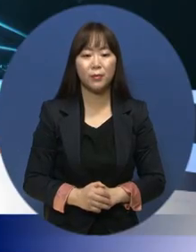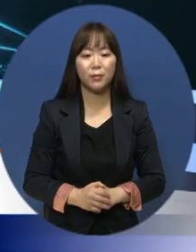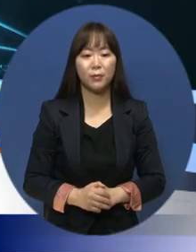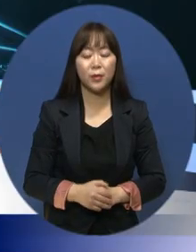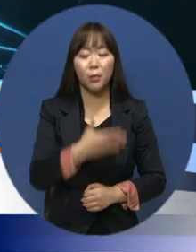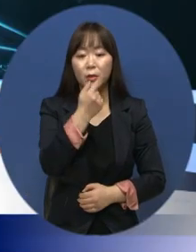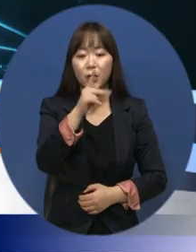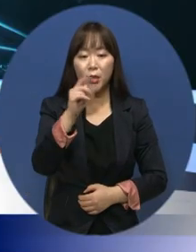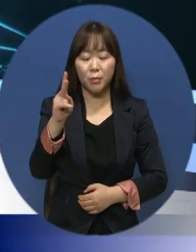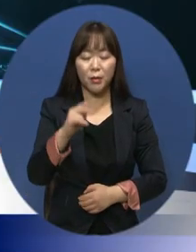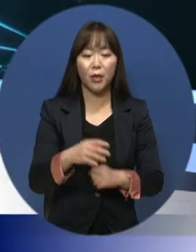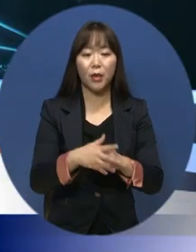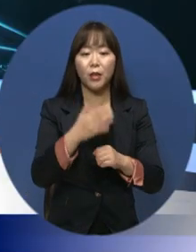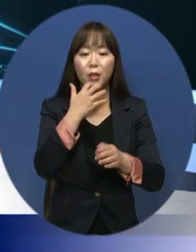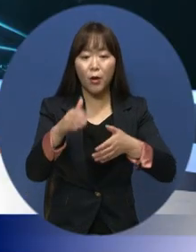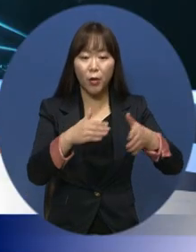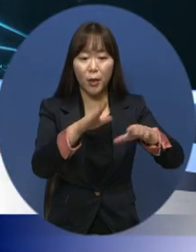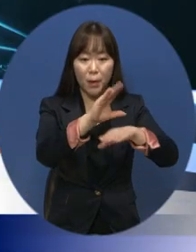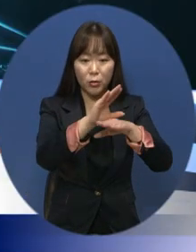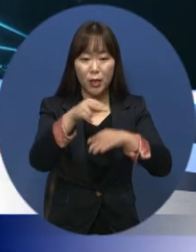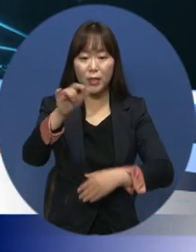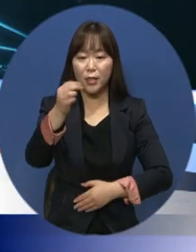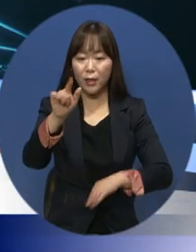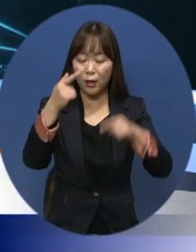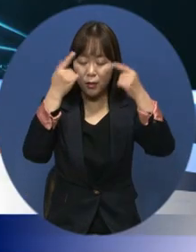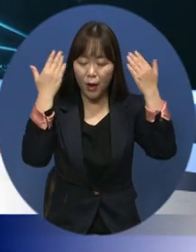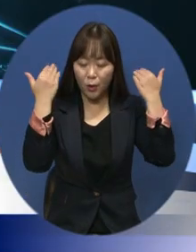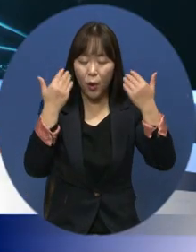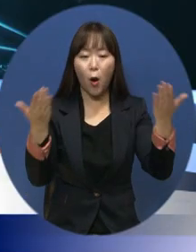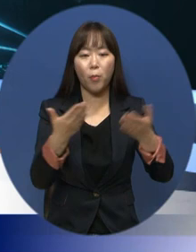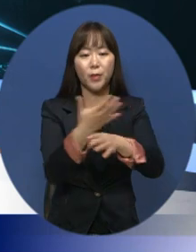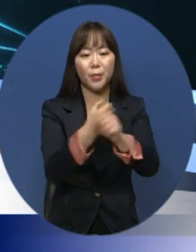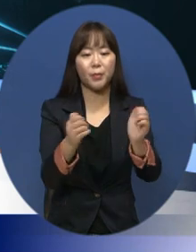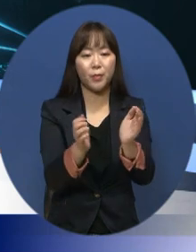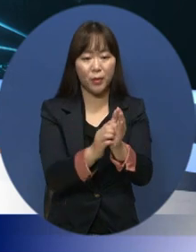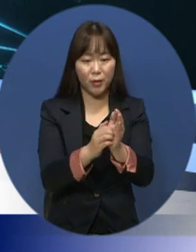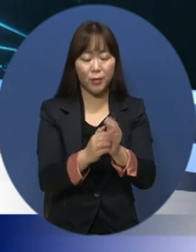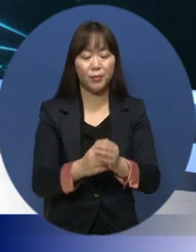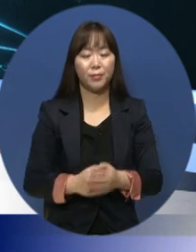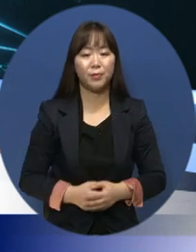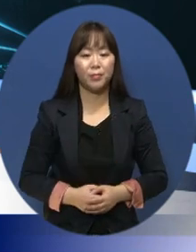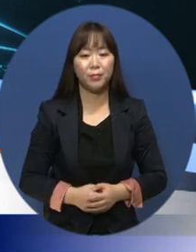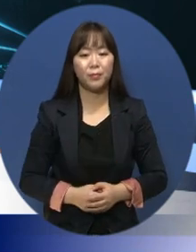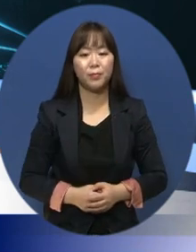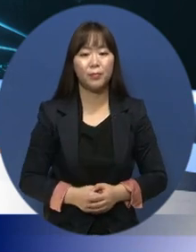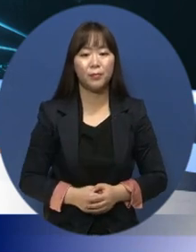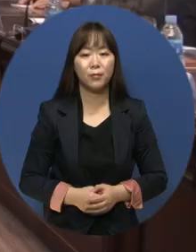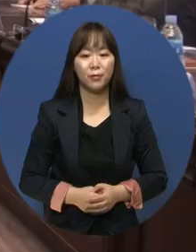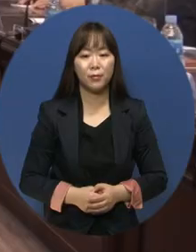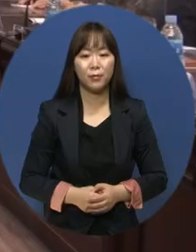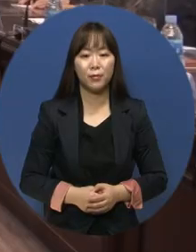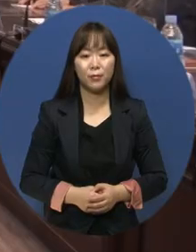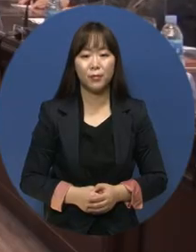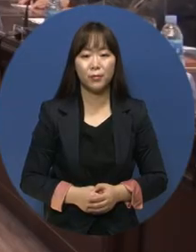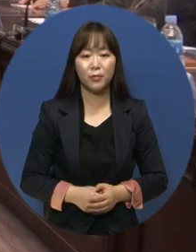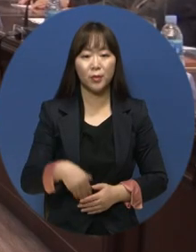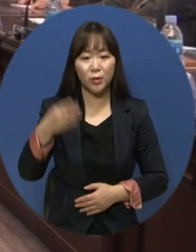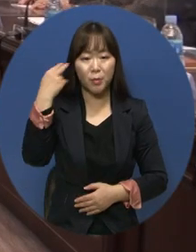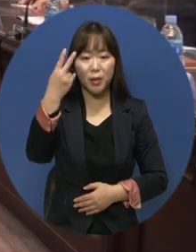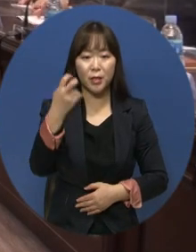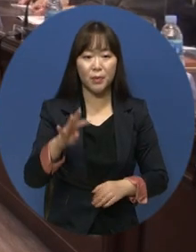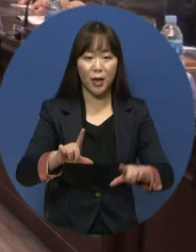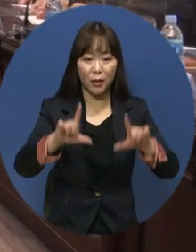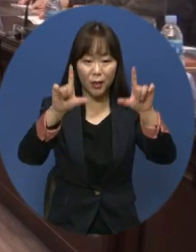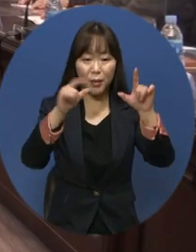복지TV 경기방송이 신한대학교와 업무 협약을 체결했습니다. 정우선 기자가 보도합니다. 지난